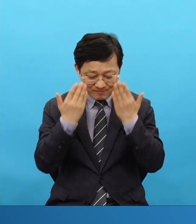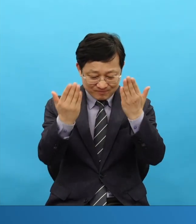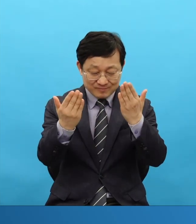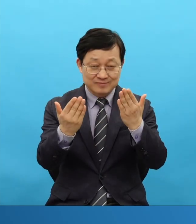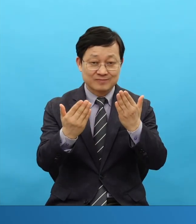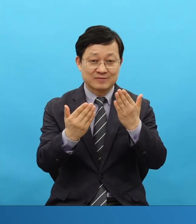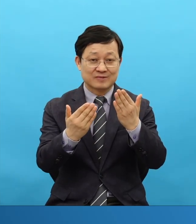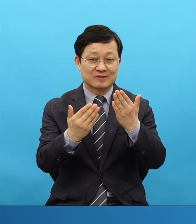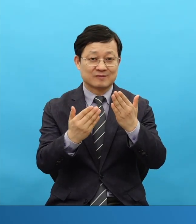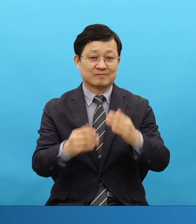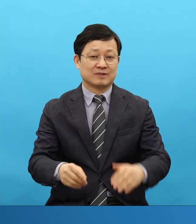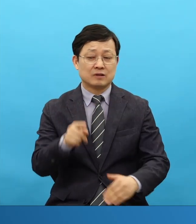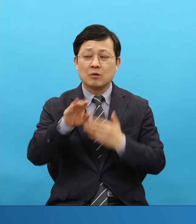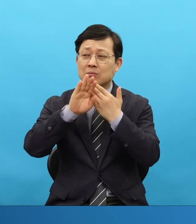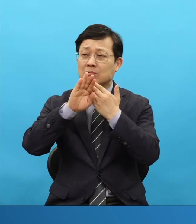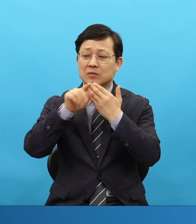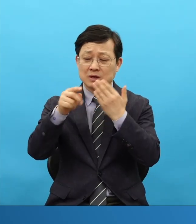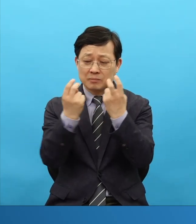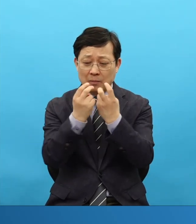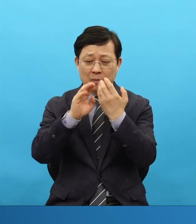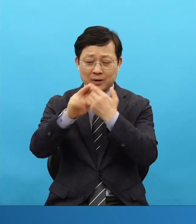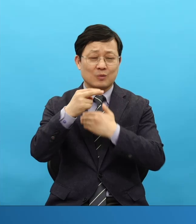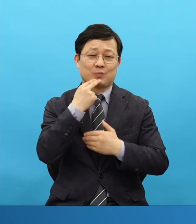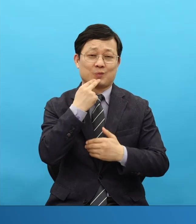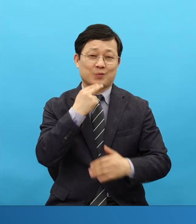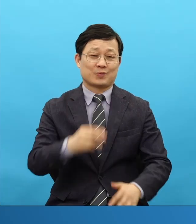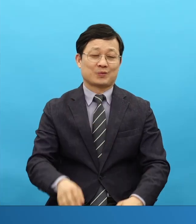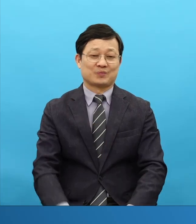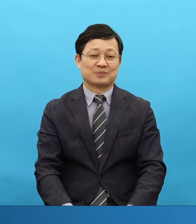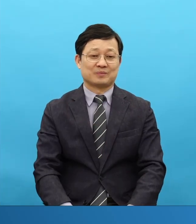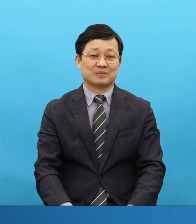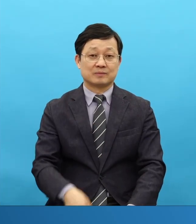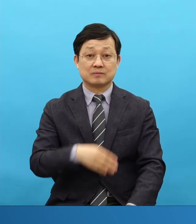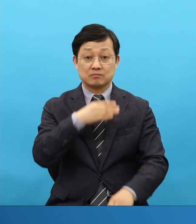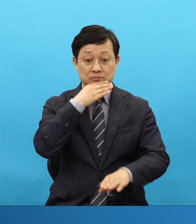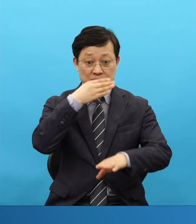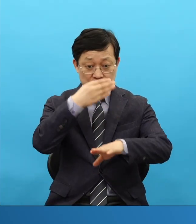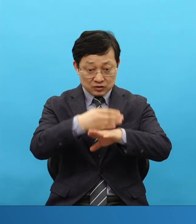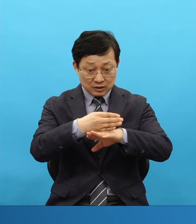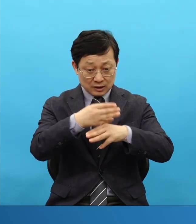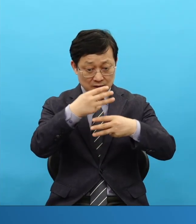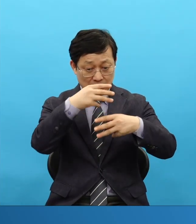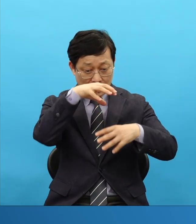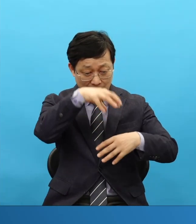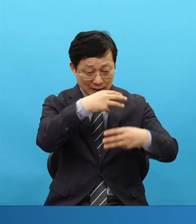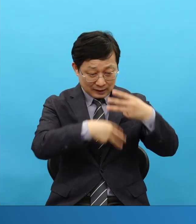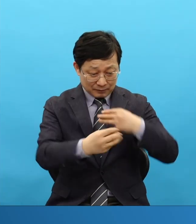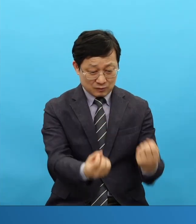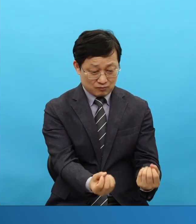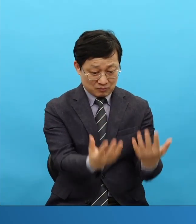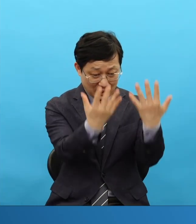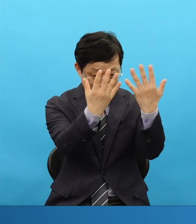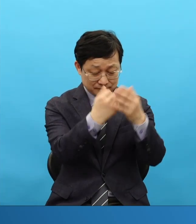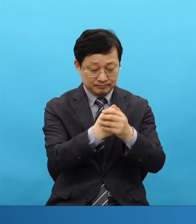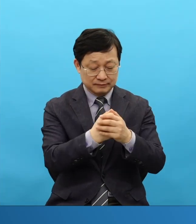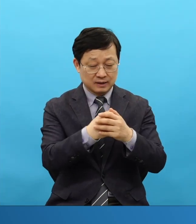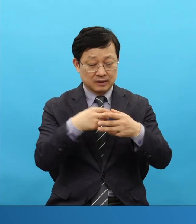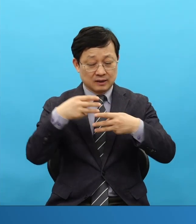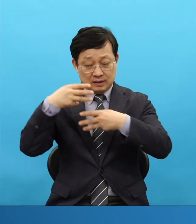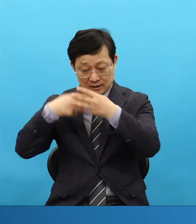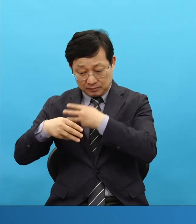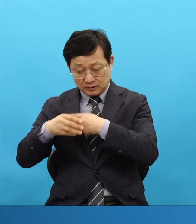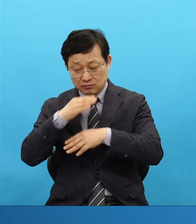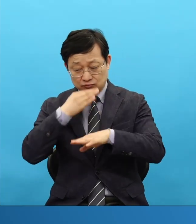this. 방법은 이거밖에 없어요. This is the only method. 북한에 렘넌트가 일어나거나 렘넌트가